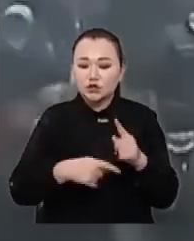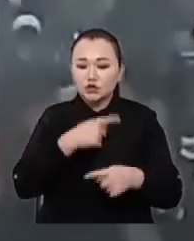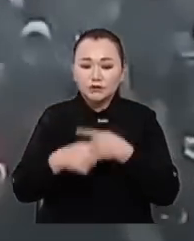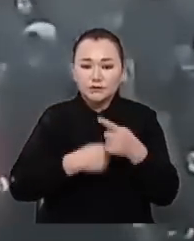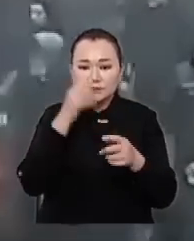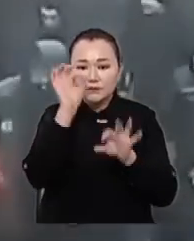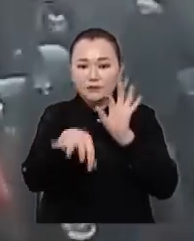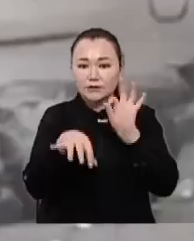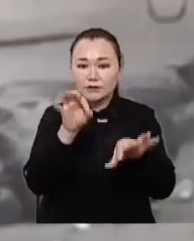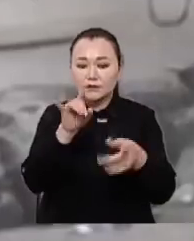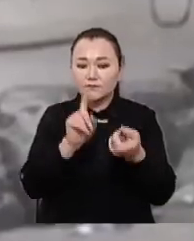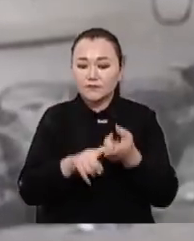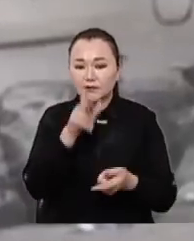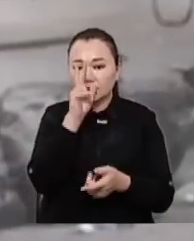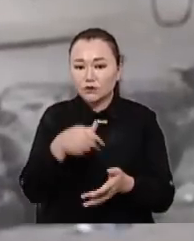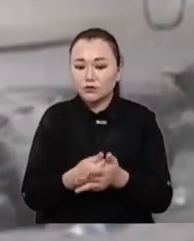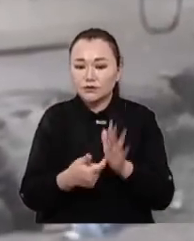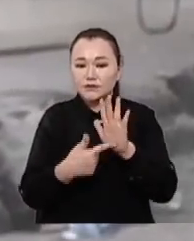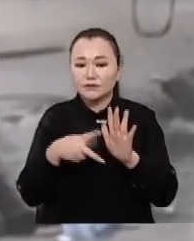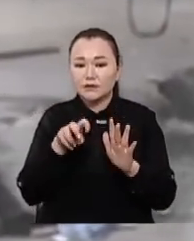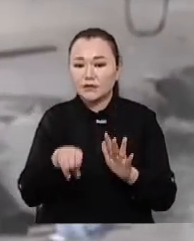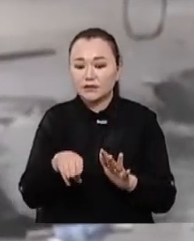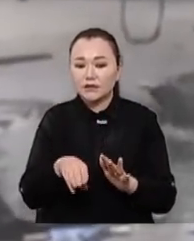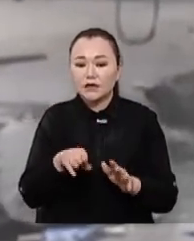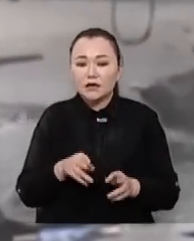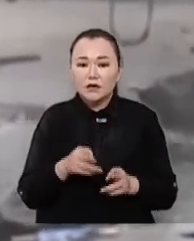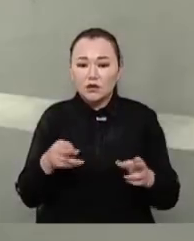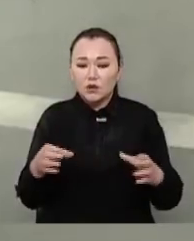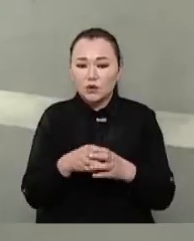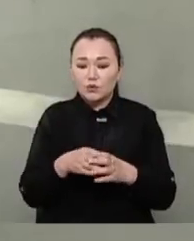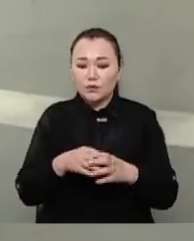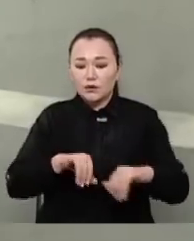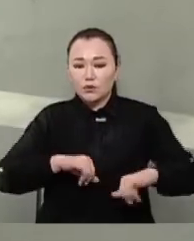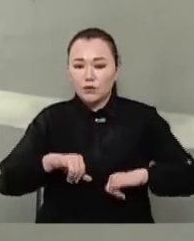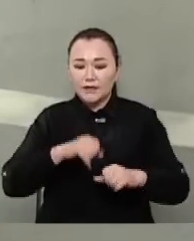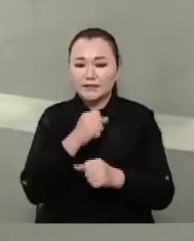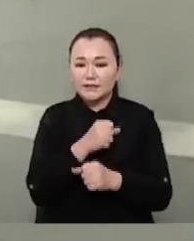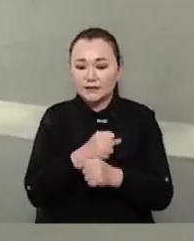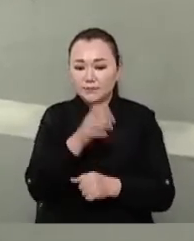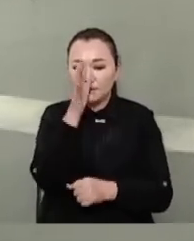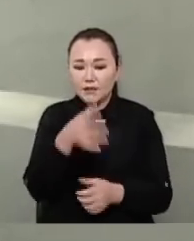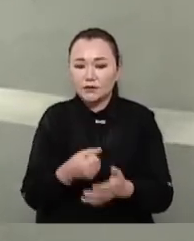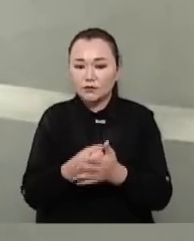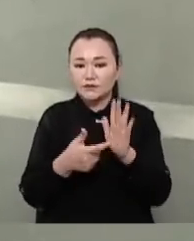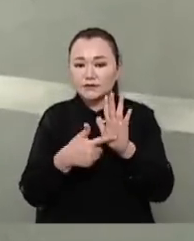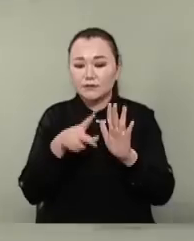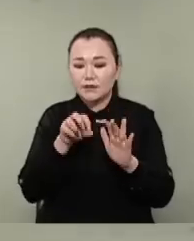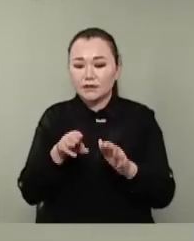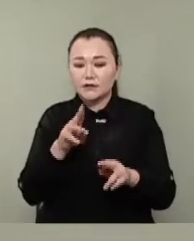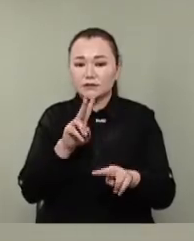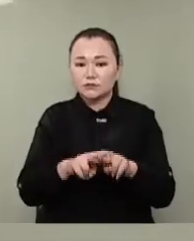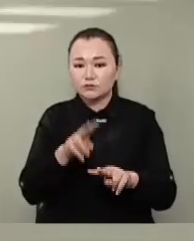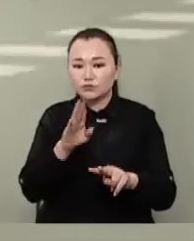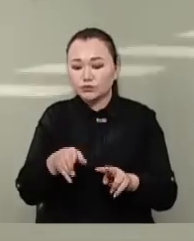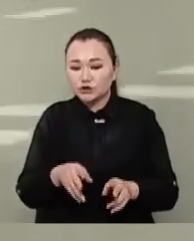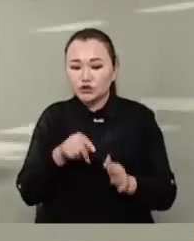үндеу тастағандарға 3 жылдан 7 жылға дейін. Қылмыстық топ құрамында бұзақылық жасағандар 5 жылдан 7 жылға дейін сотталады.